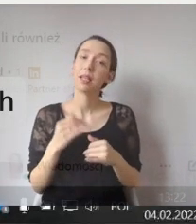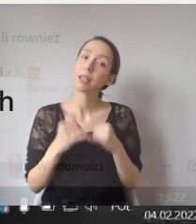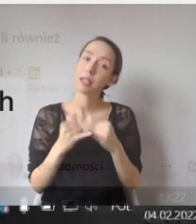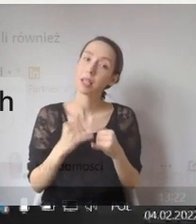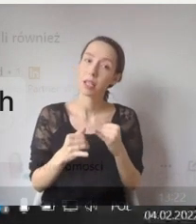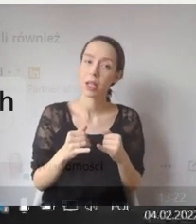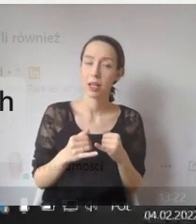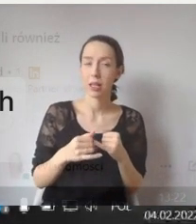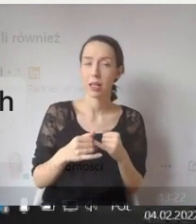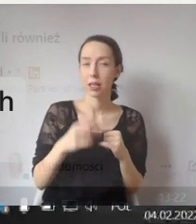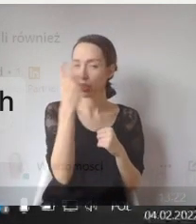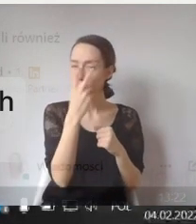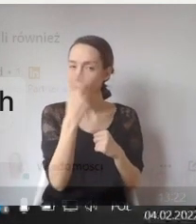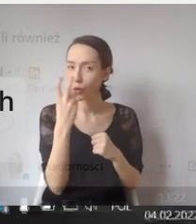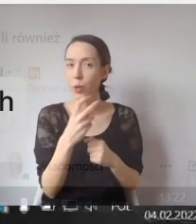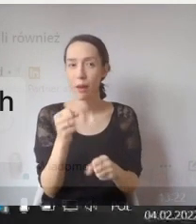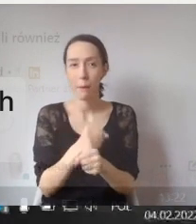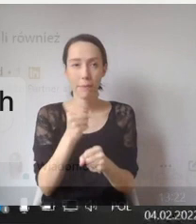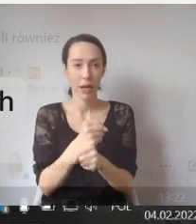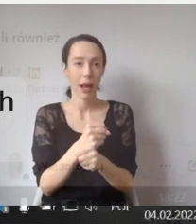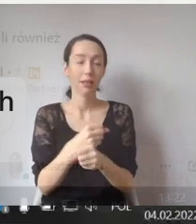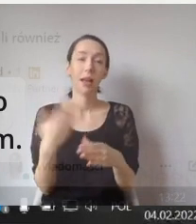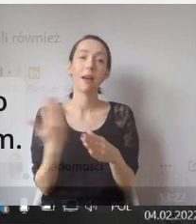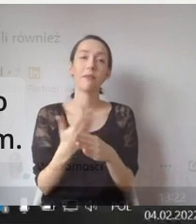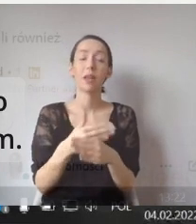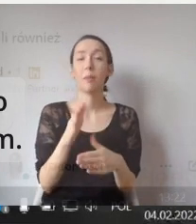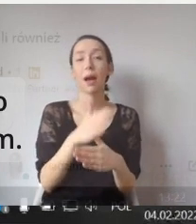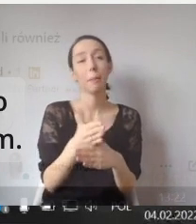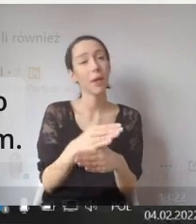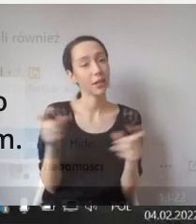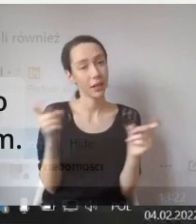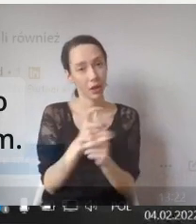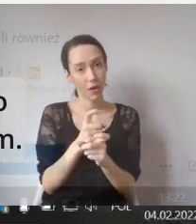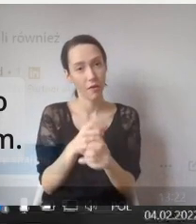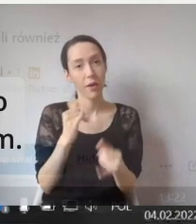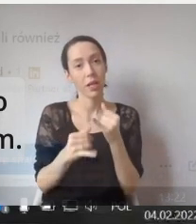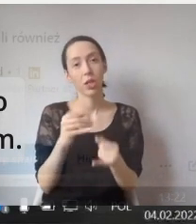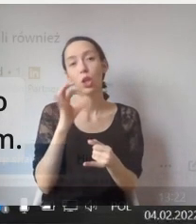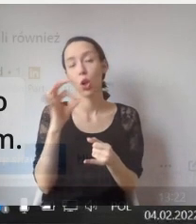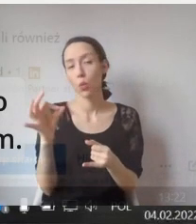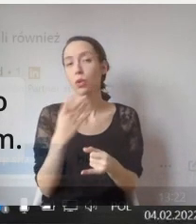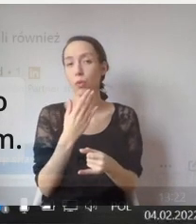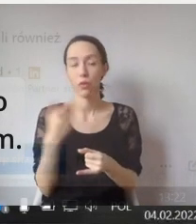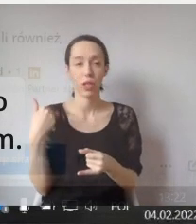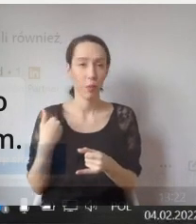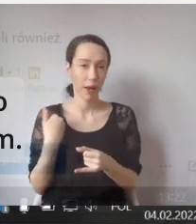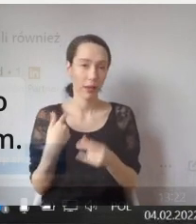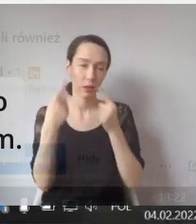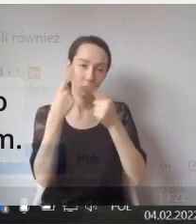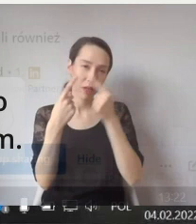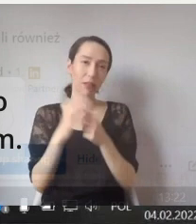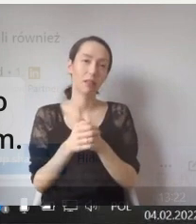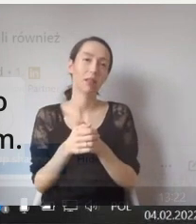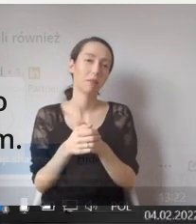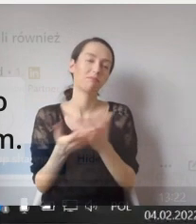jeżeli interesuje Was praca też w korporacjach międzynarodowych, jeżeli dobrze posługujecie się językiem angielskim, no to myślę, że też